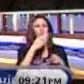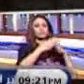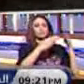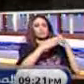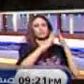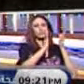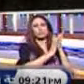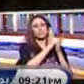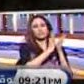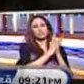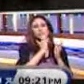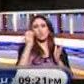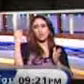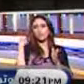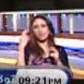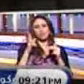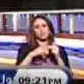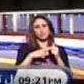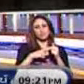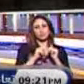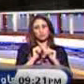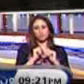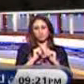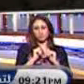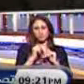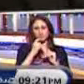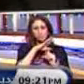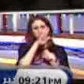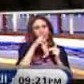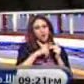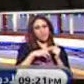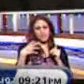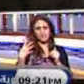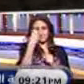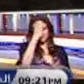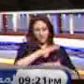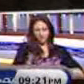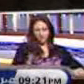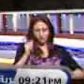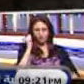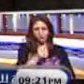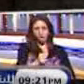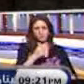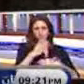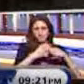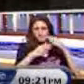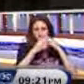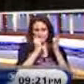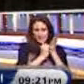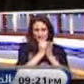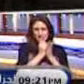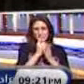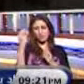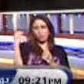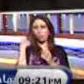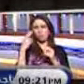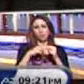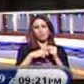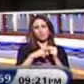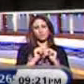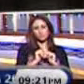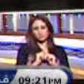فالمتبرعين جزء منهم قال لا احنا موافقين على التبرع والجزء الثاني رفض هو يتبرع. فاصبح الوقت في امر في مشكله بالنسبه